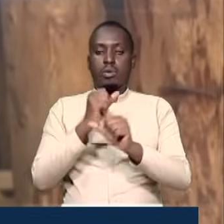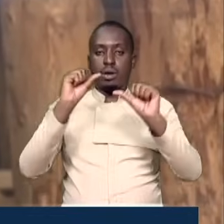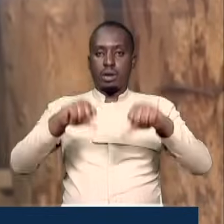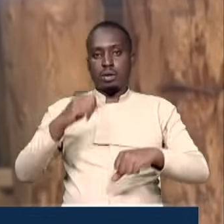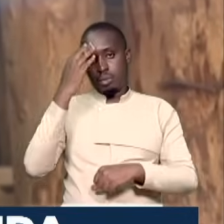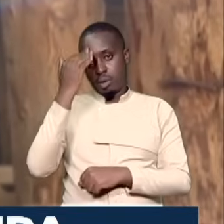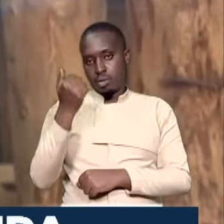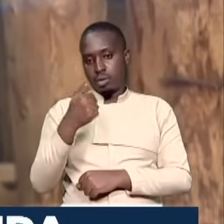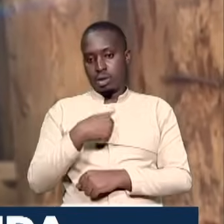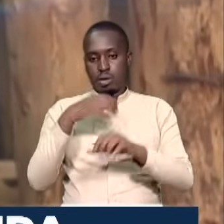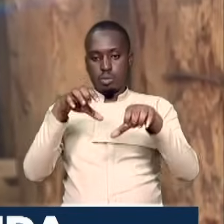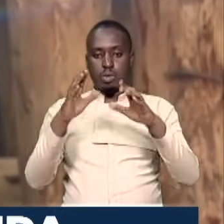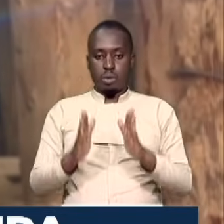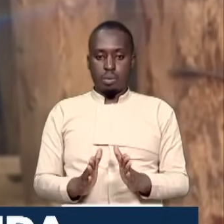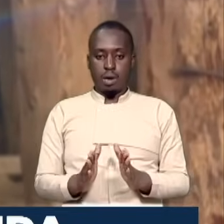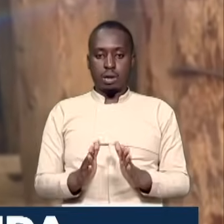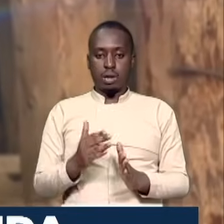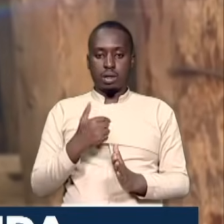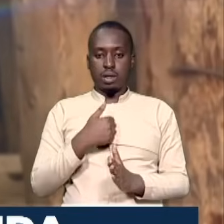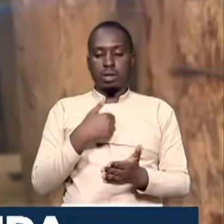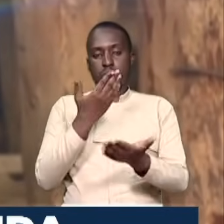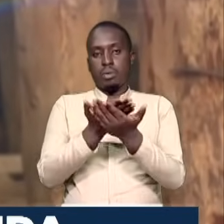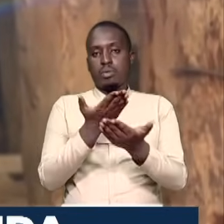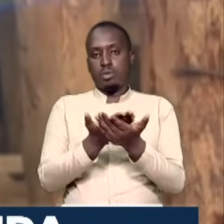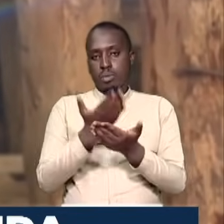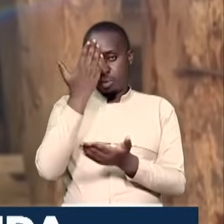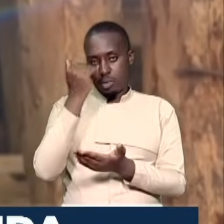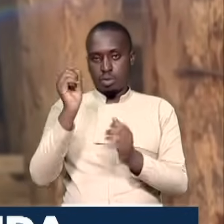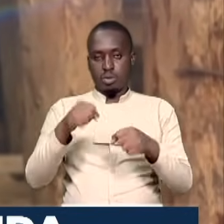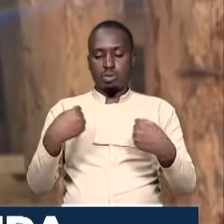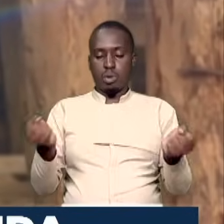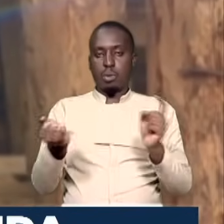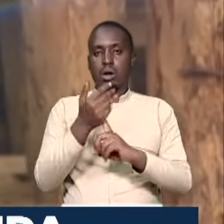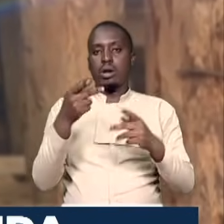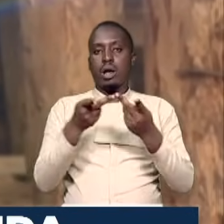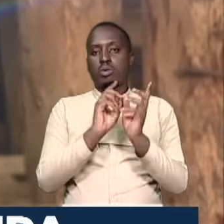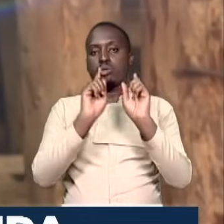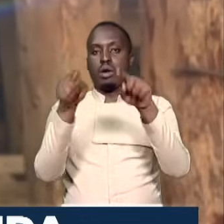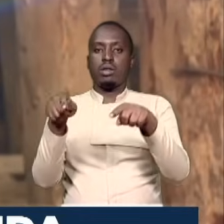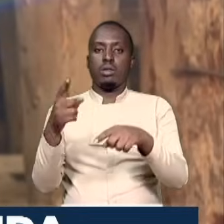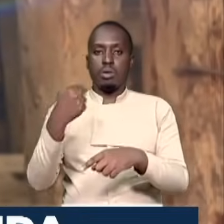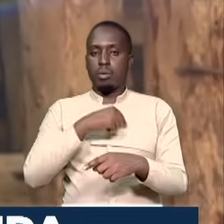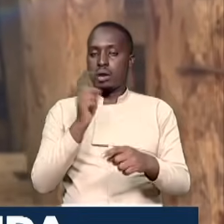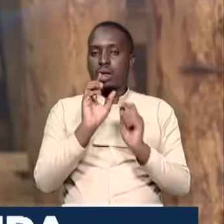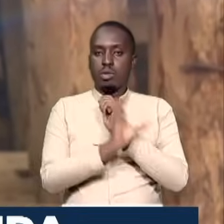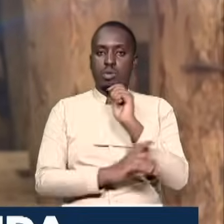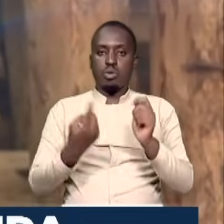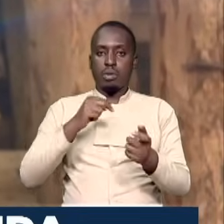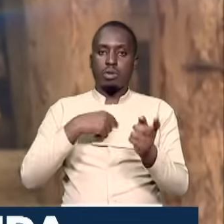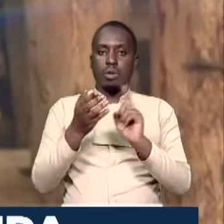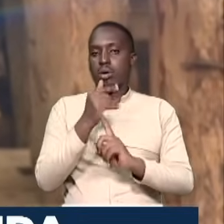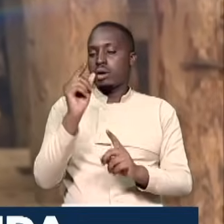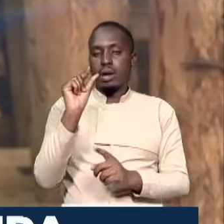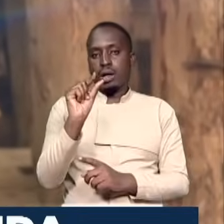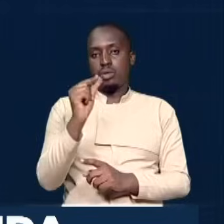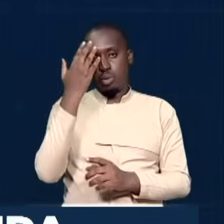ngewe nk'umukongomani rwose twabasaba, kuko twe ntitwenda kubona n'aho tujya. Nta gihugu twari twabona twe nta na gatoya ko